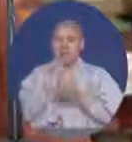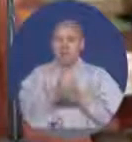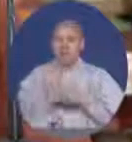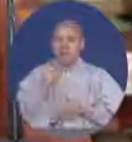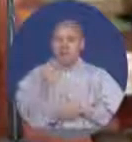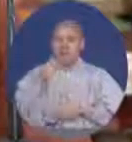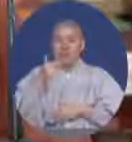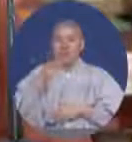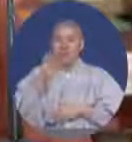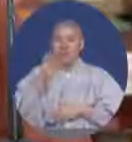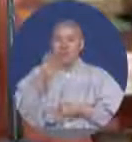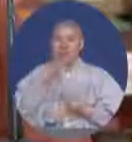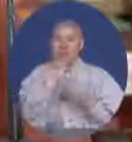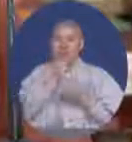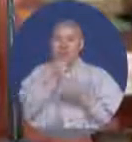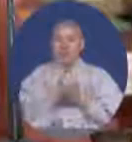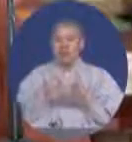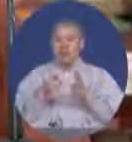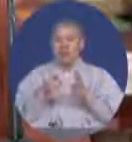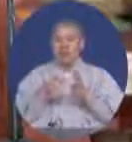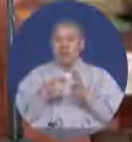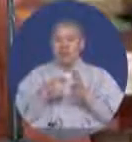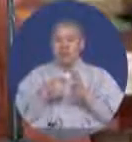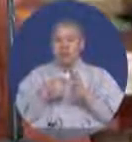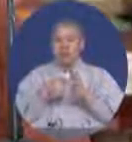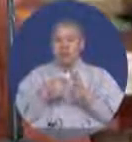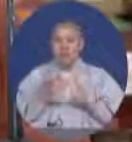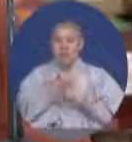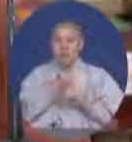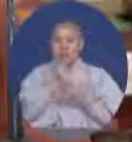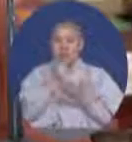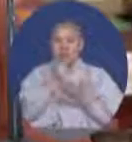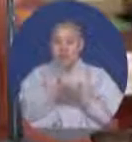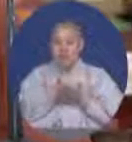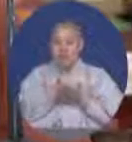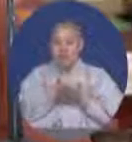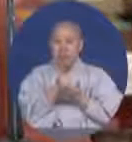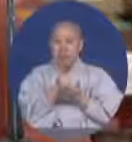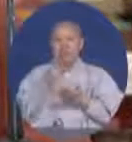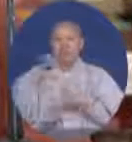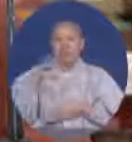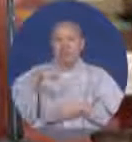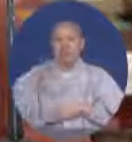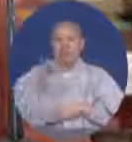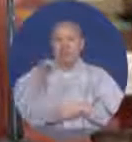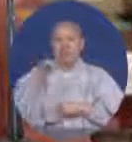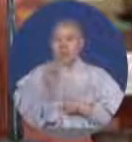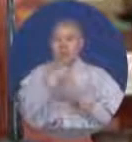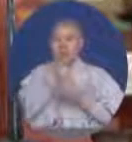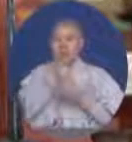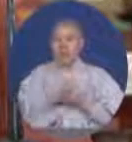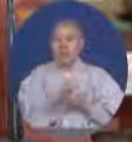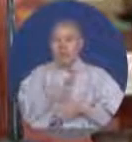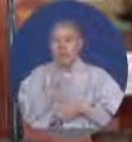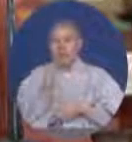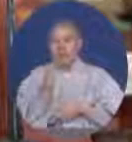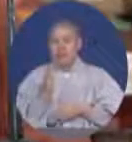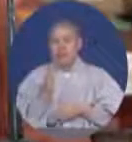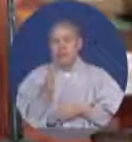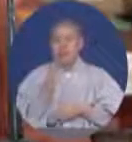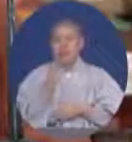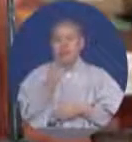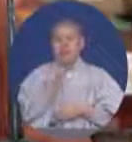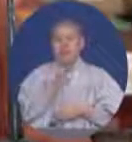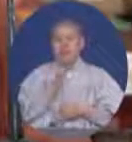또 중생처럼 업을 받는 업보불, 중생세계에 머무는 주지불, 열반에 드시는